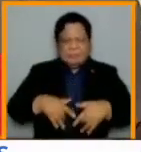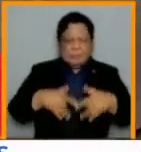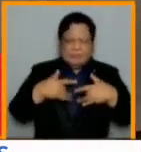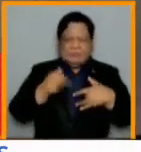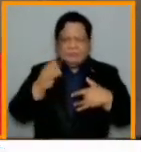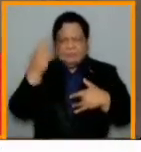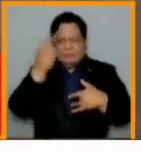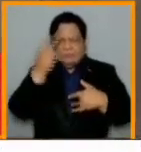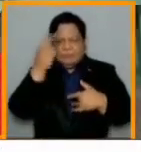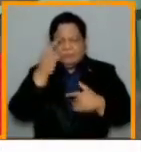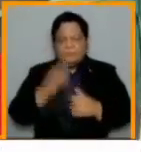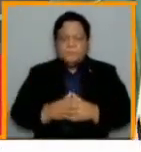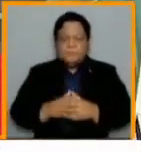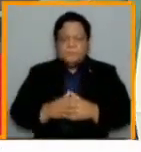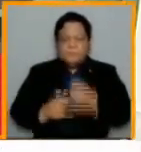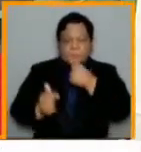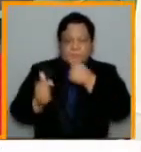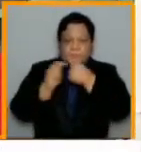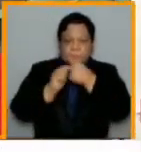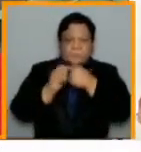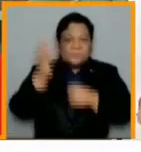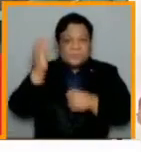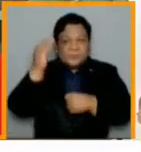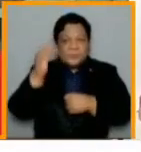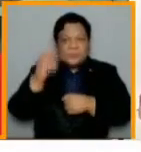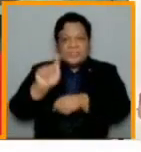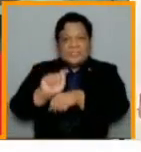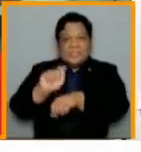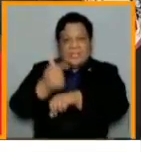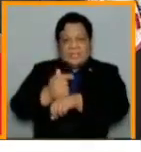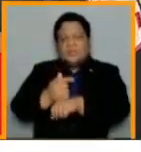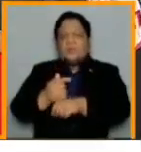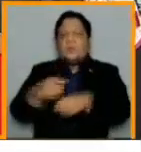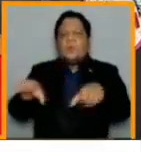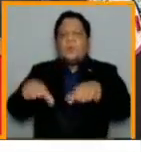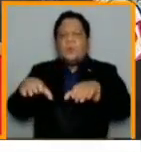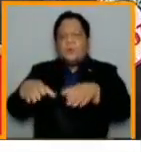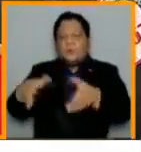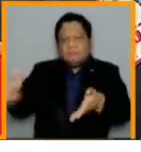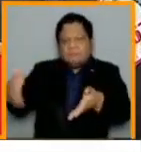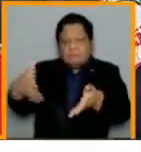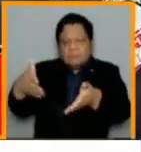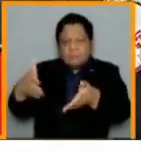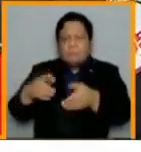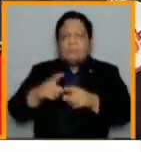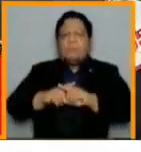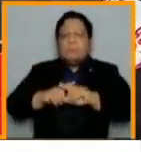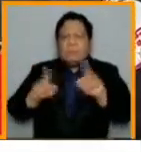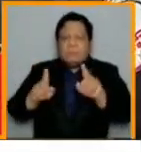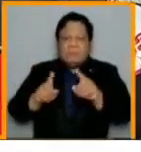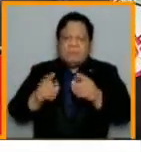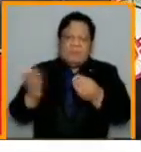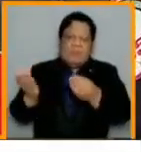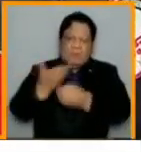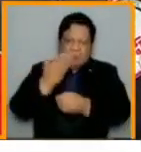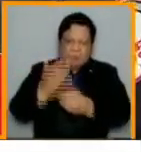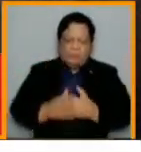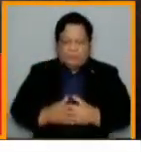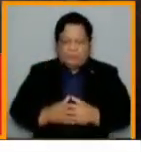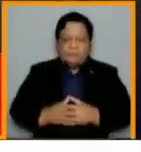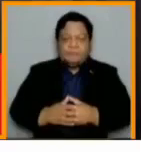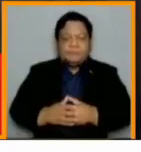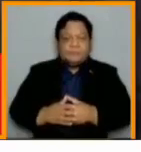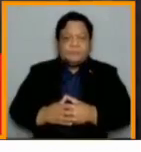ng kalsada sa Taguig pero natanggal noong kasagsagan ng pandemya. Kwento ng gwardiya ng gusali, namataan daw sa CCTV si